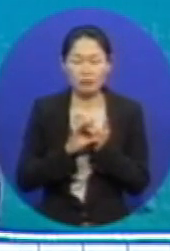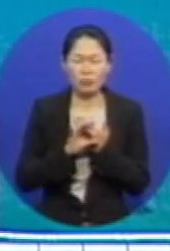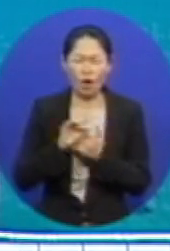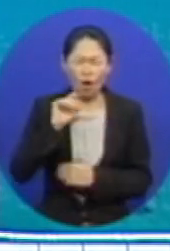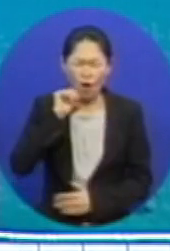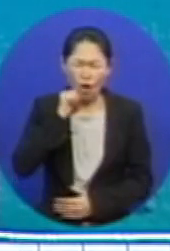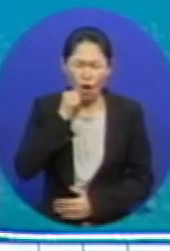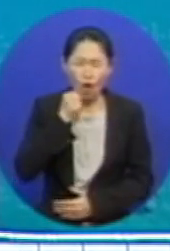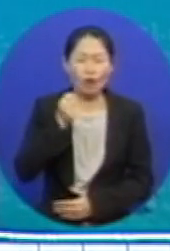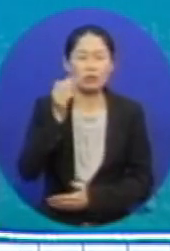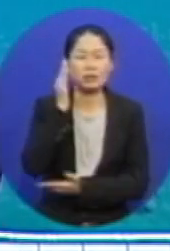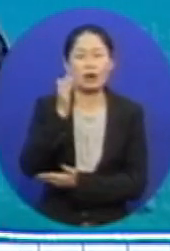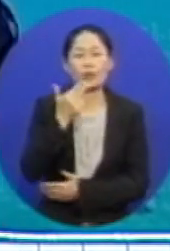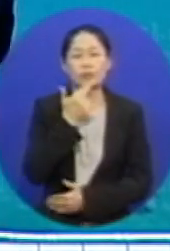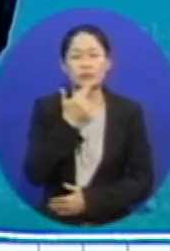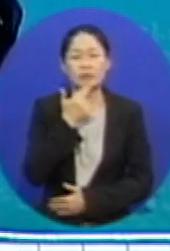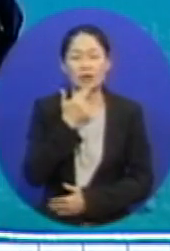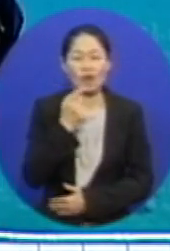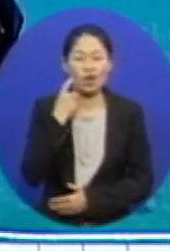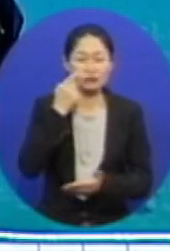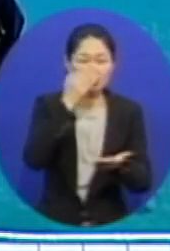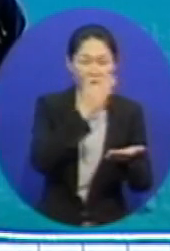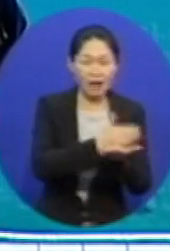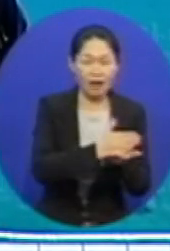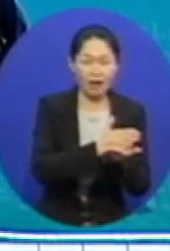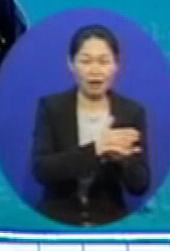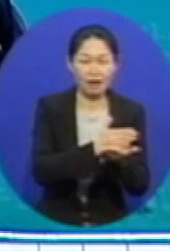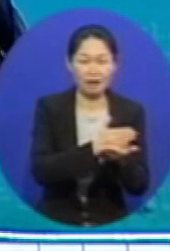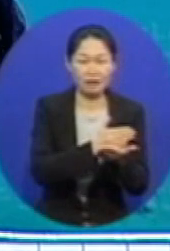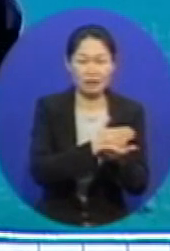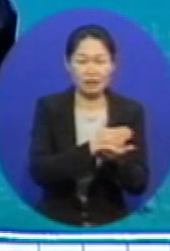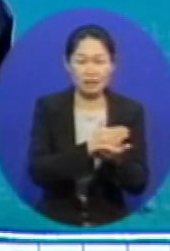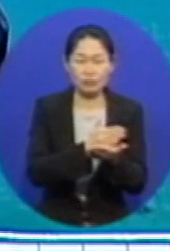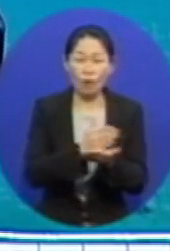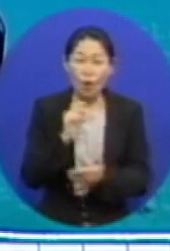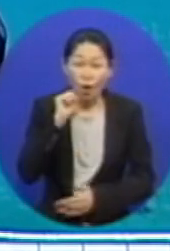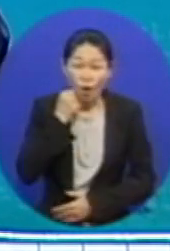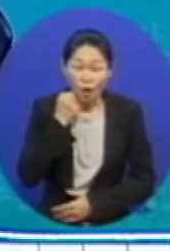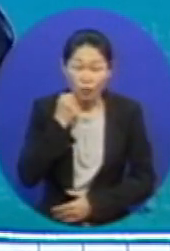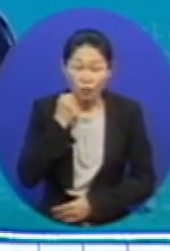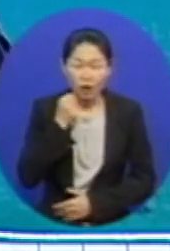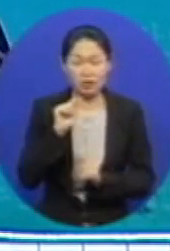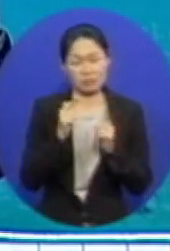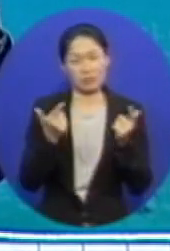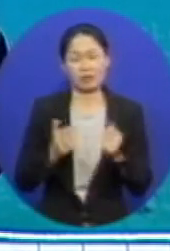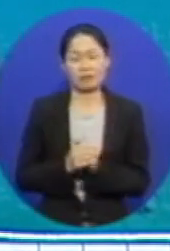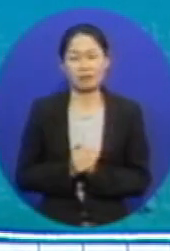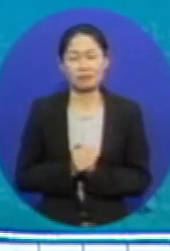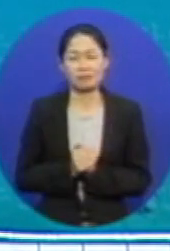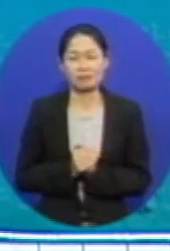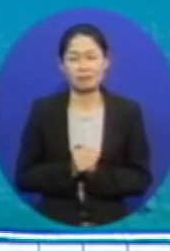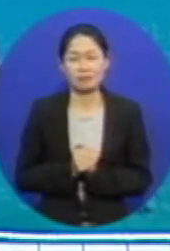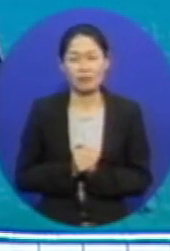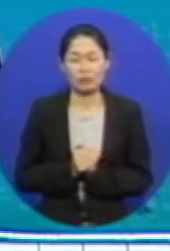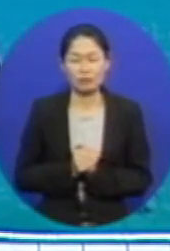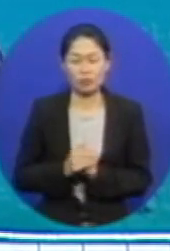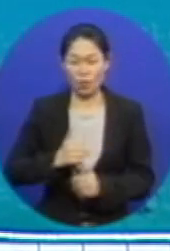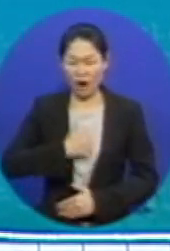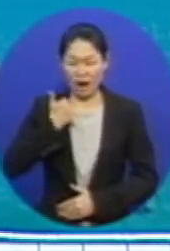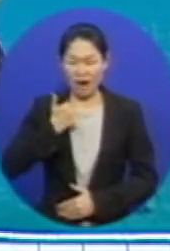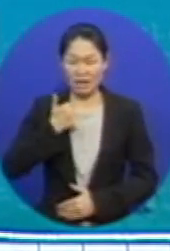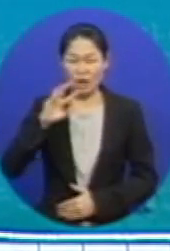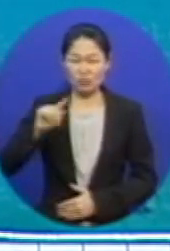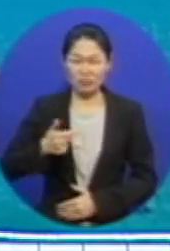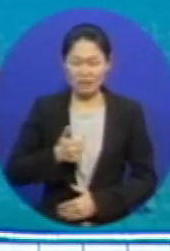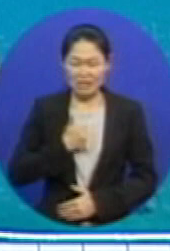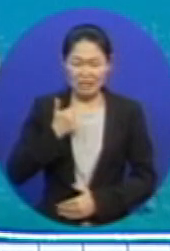어려운 이야기 아닙니다 거짓말 하지 마라 뭐 어려운 이야기에요 화내고 분